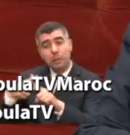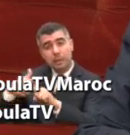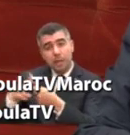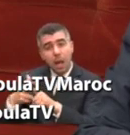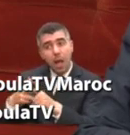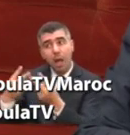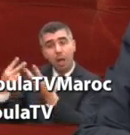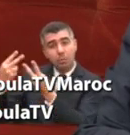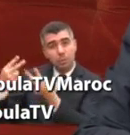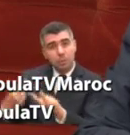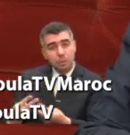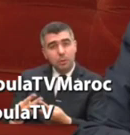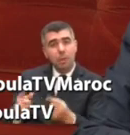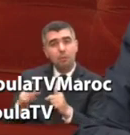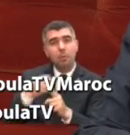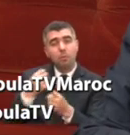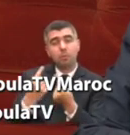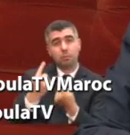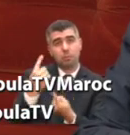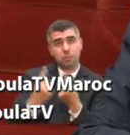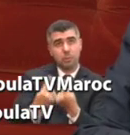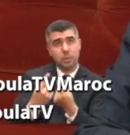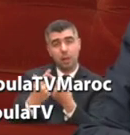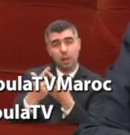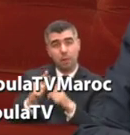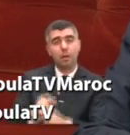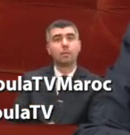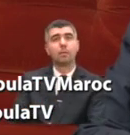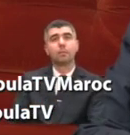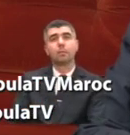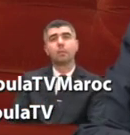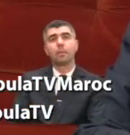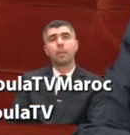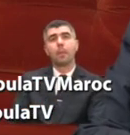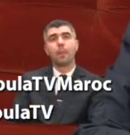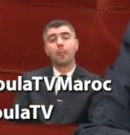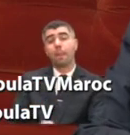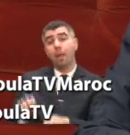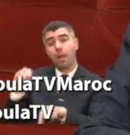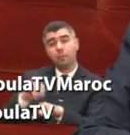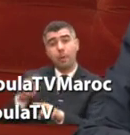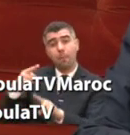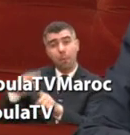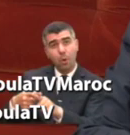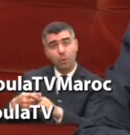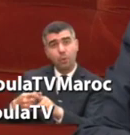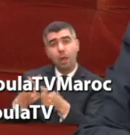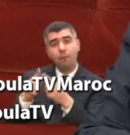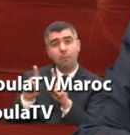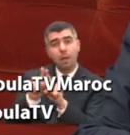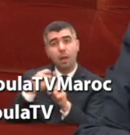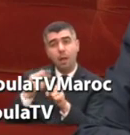المستورده، حذف وثيقه الالتزام بالتصدير الخاصه بالمواد الحره للتصدير، وايضا مؤسسات اللجنه